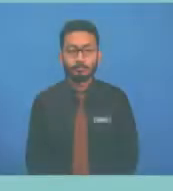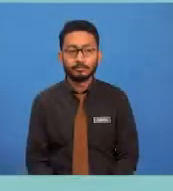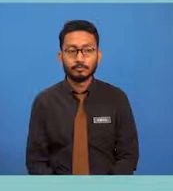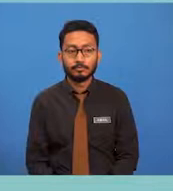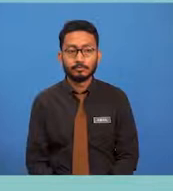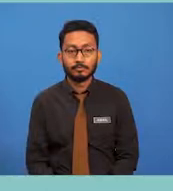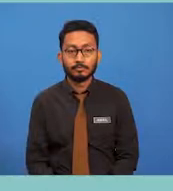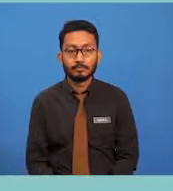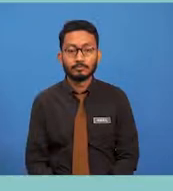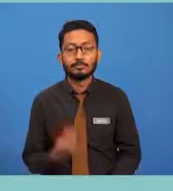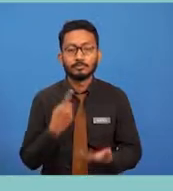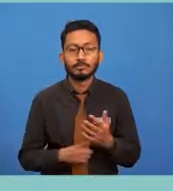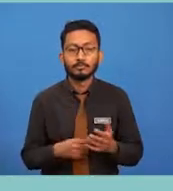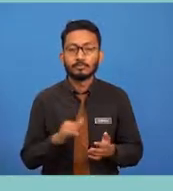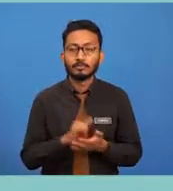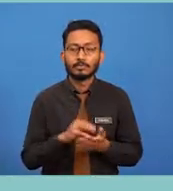Apa yang dimasukkan dalam perbualan ini?